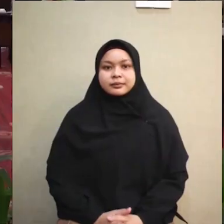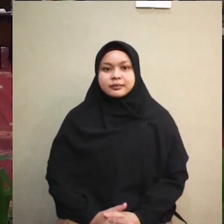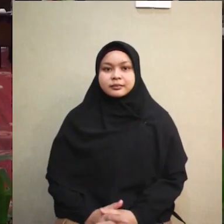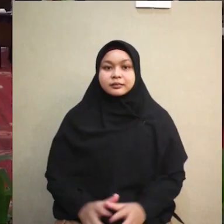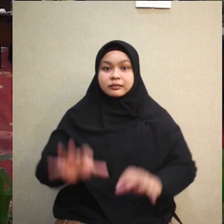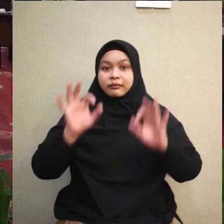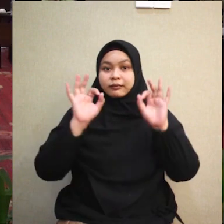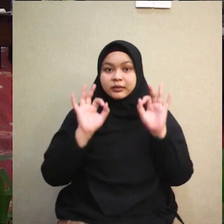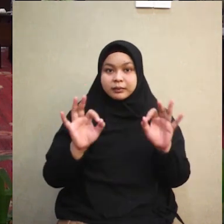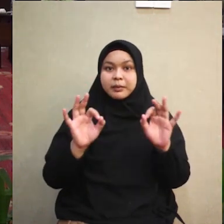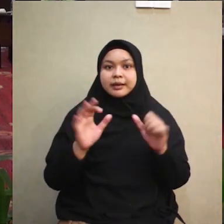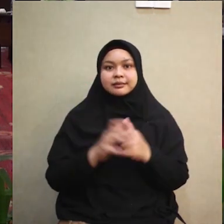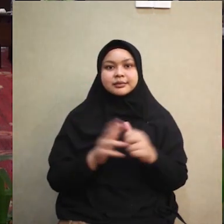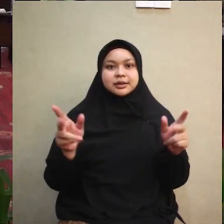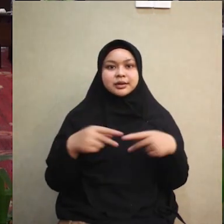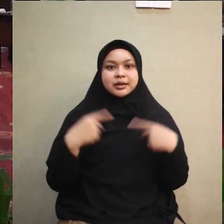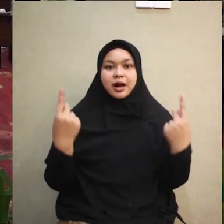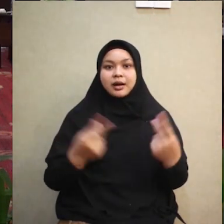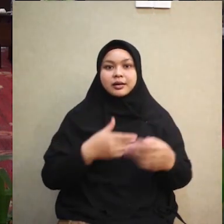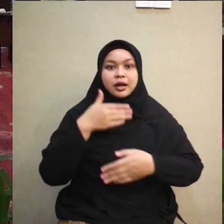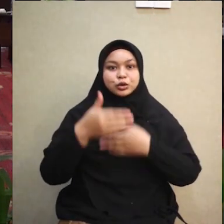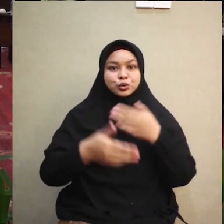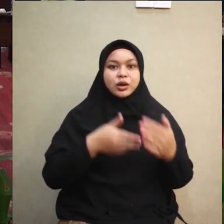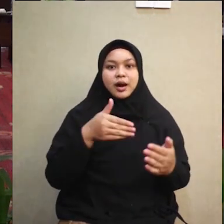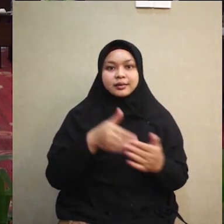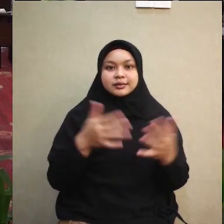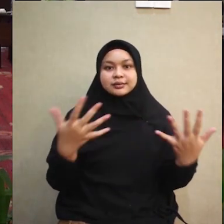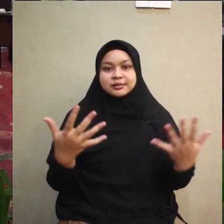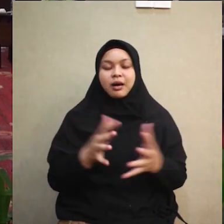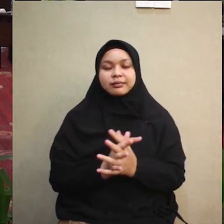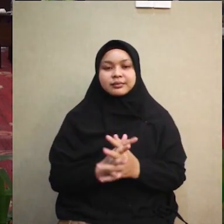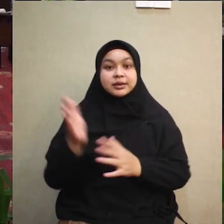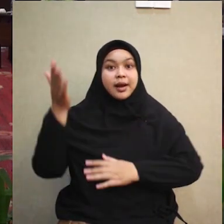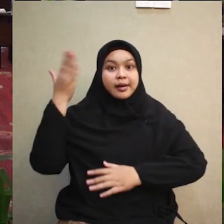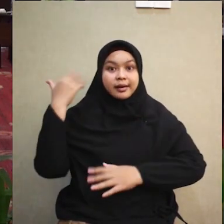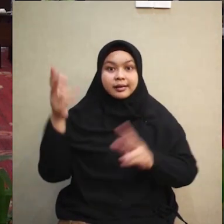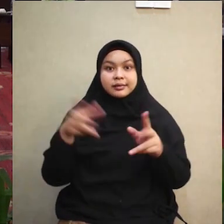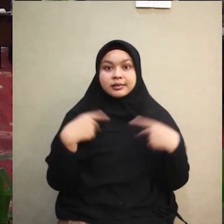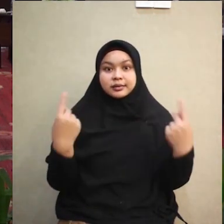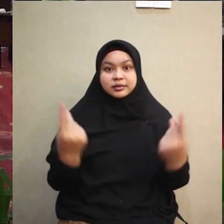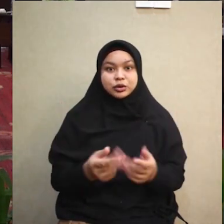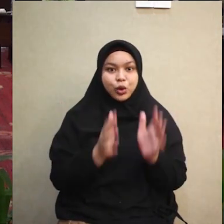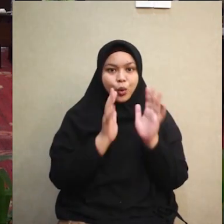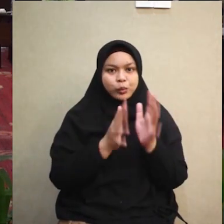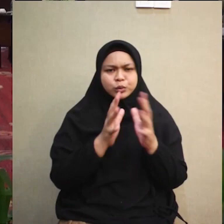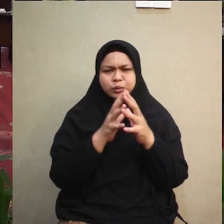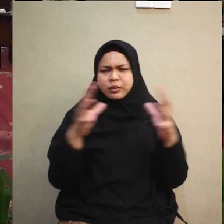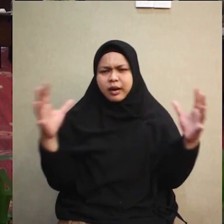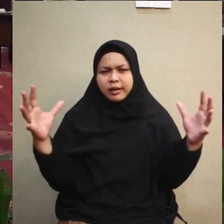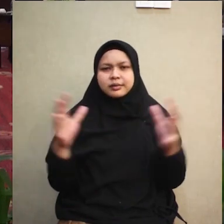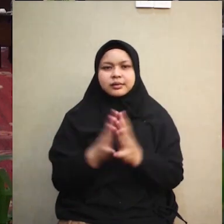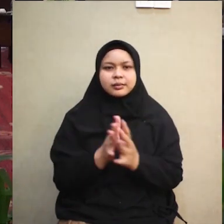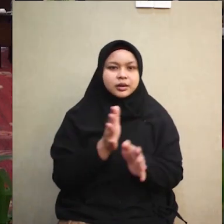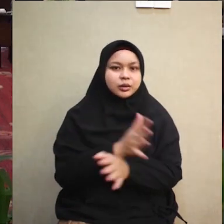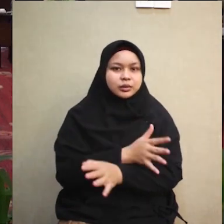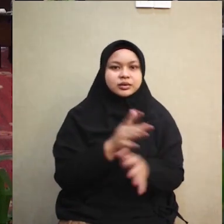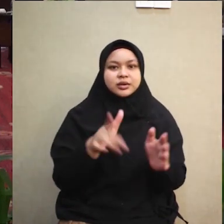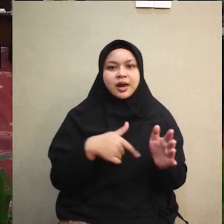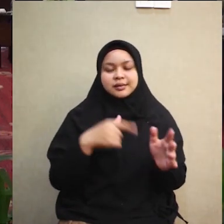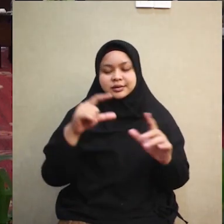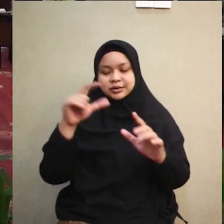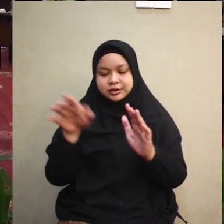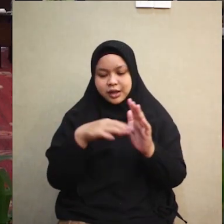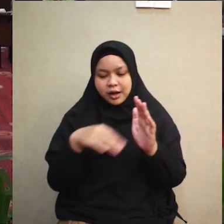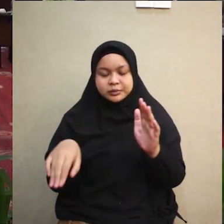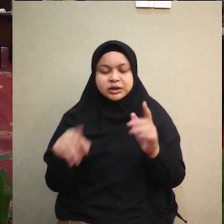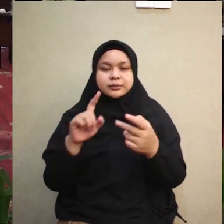baik kita akan lanjut lagi mbak Inayah tadi kita ngobrol sangat banyak sebenarnya dari awal ya dari crvd